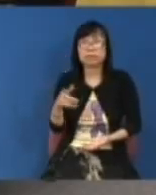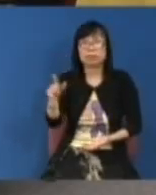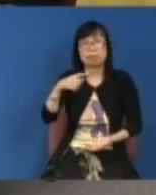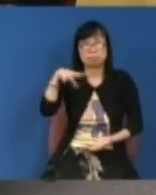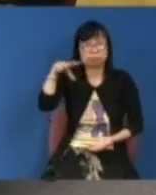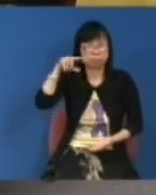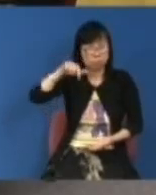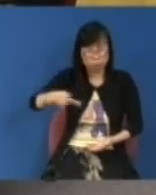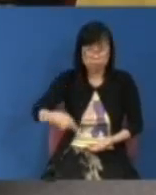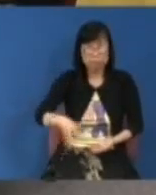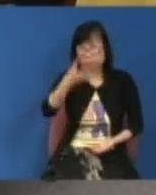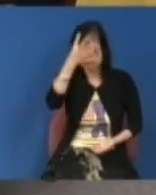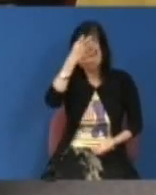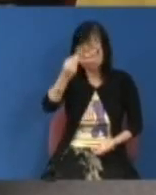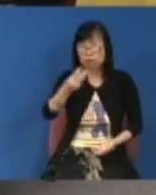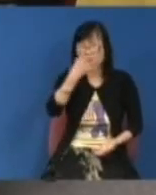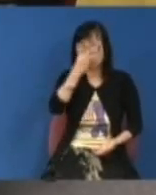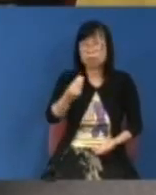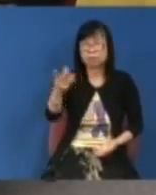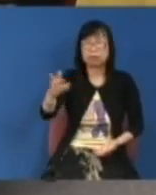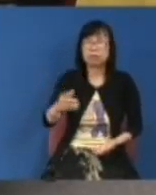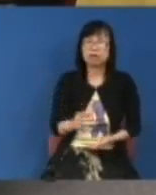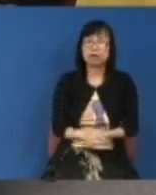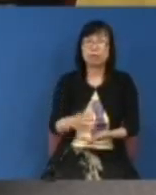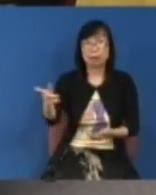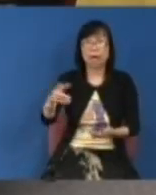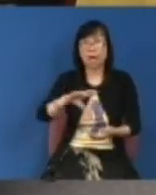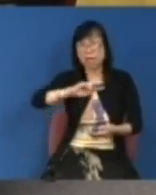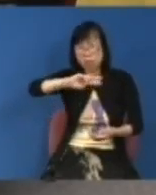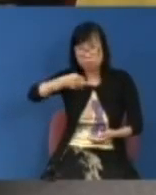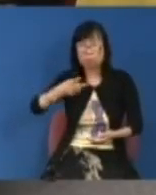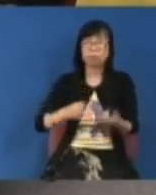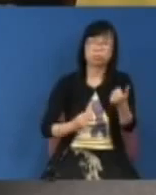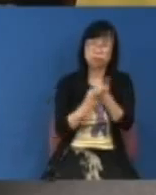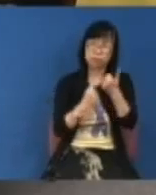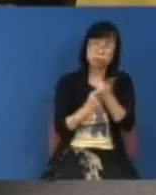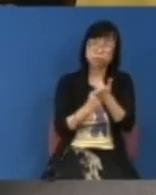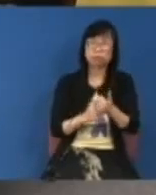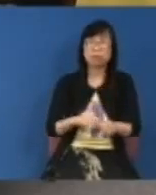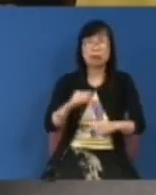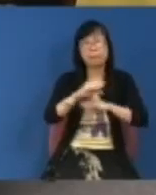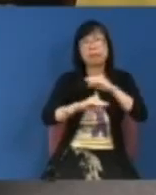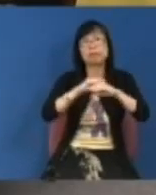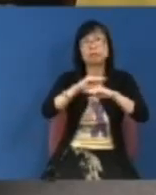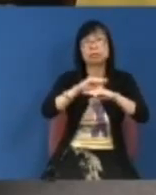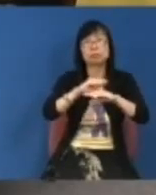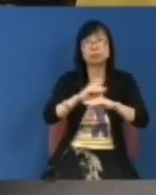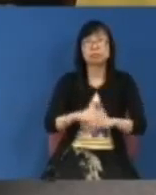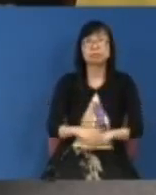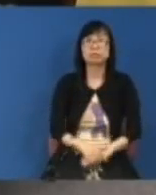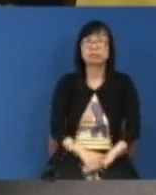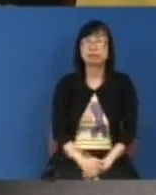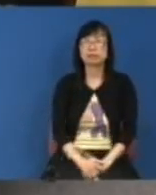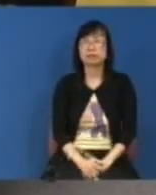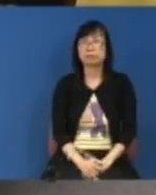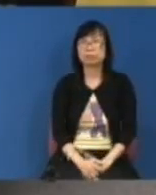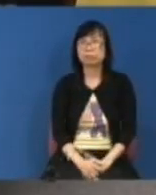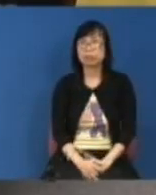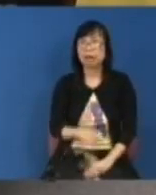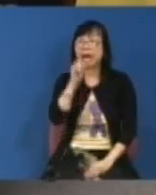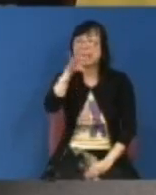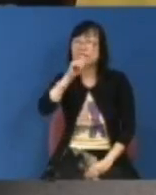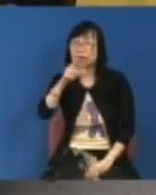象。吳凱儀提出嚟個修訂都冇人支持嘅，就支持咗民建聯嗰個民主黨。 你講清楚少少，